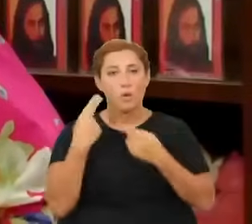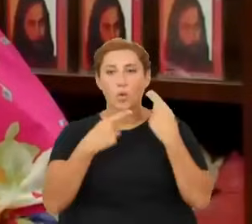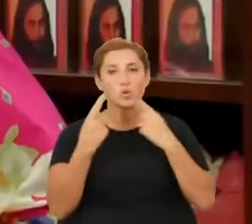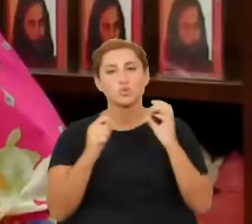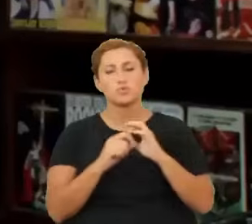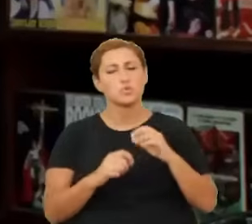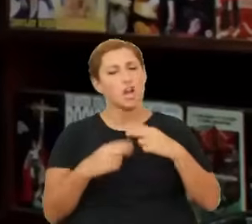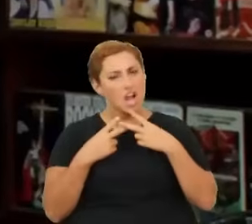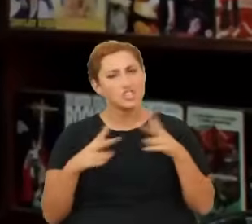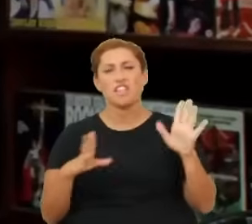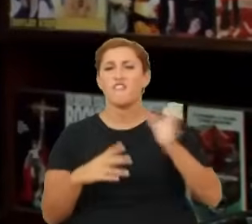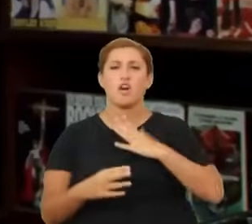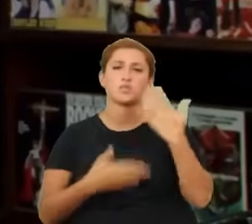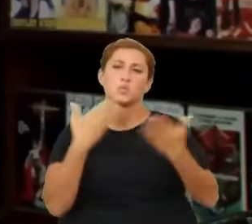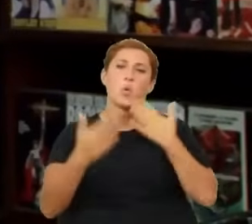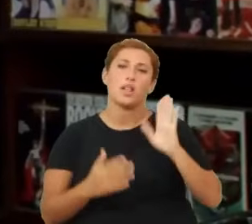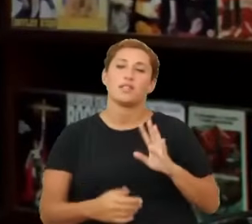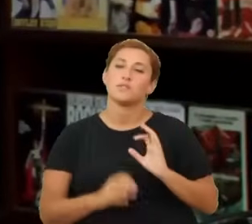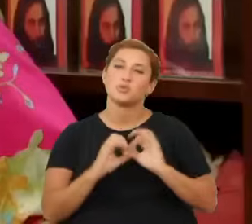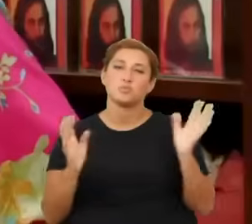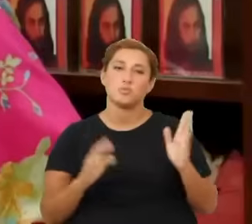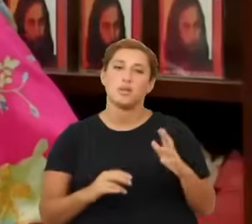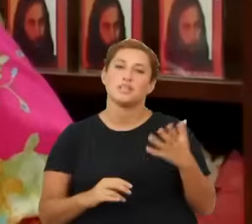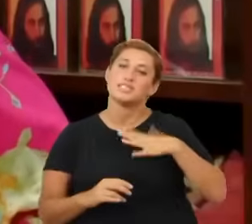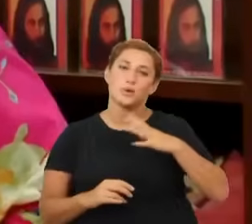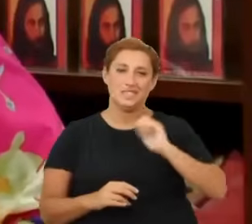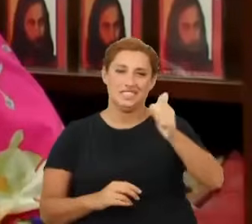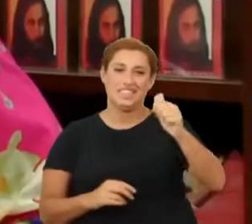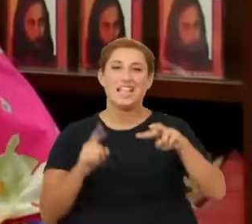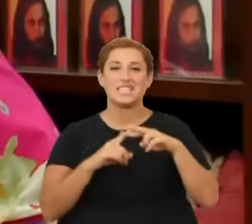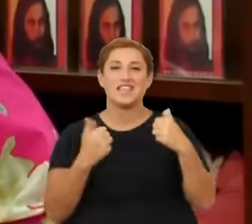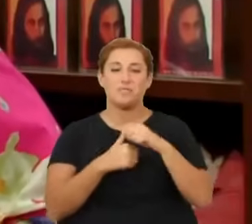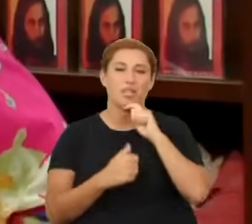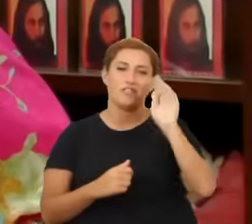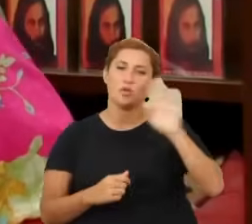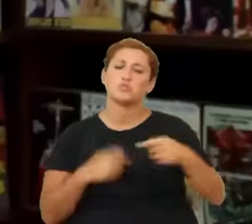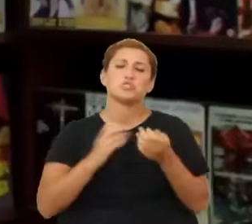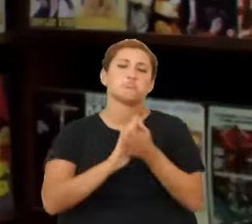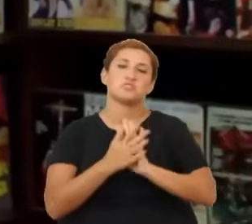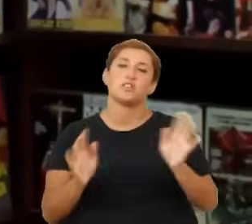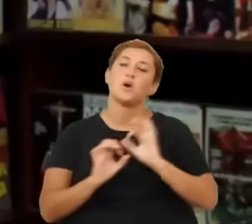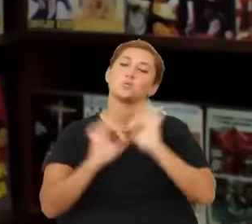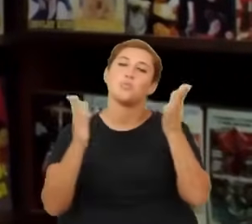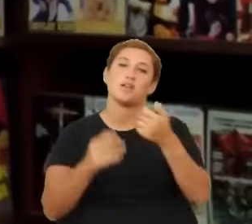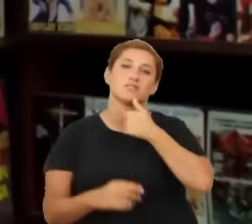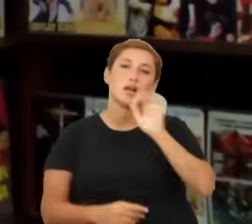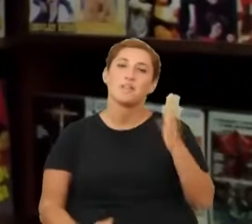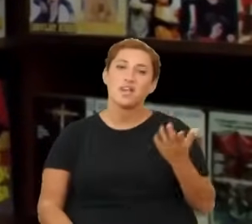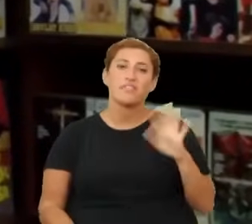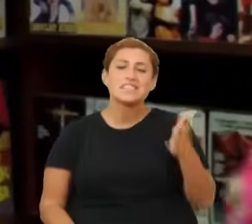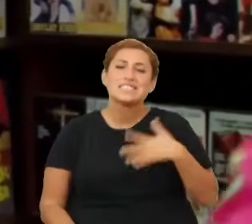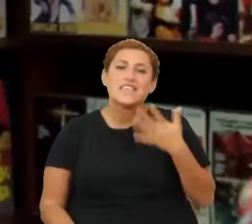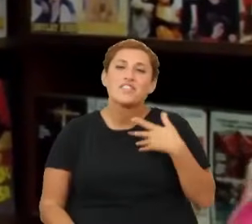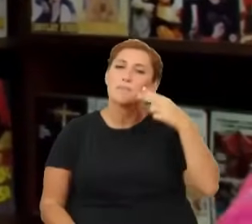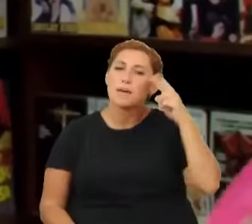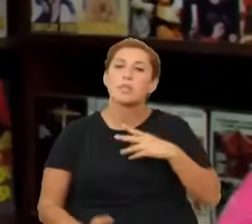konuştum butik. Çatır çatır ne varsa söyledim. Kaç güne istiyoruz oğlum Nazlı'yı? Bitti oğlum bu iş. Harikasın abi ya. Ya nasıl